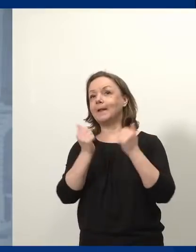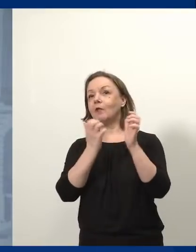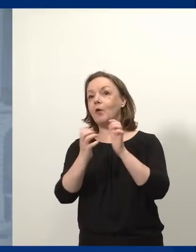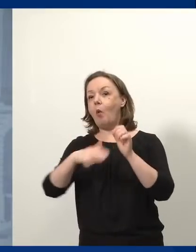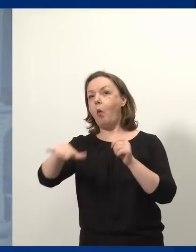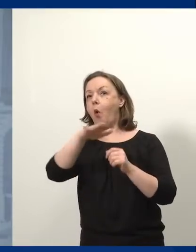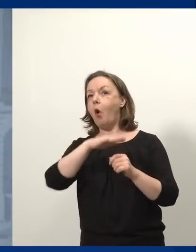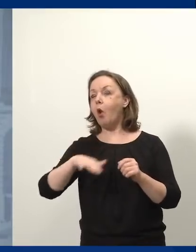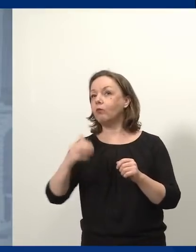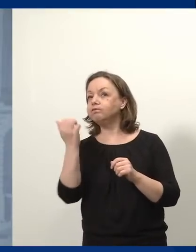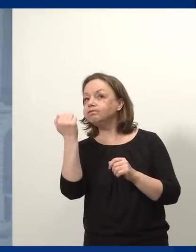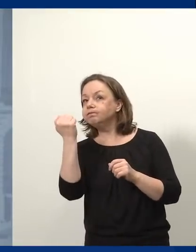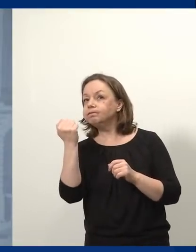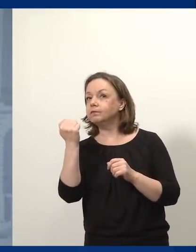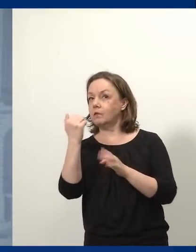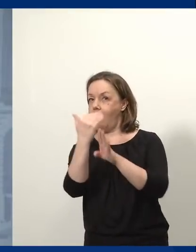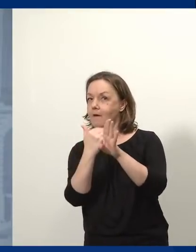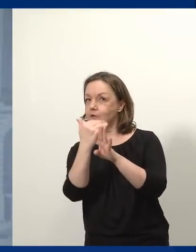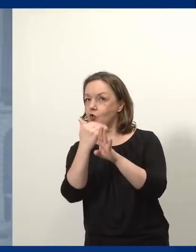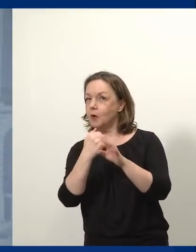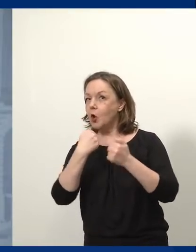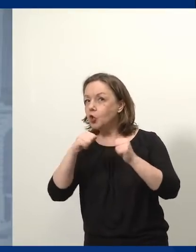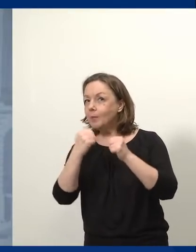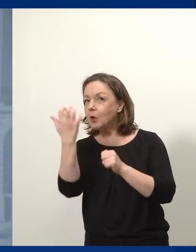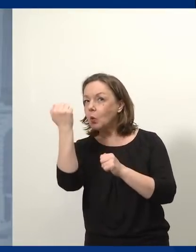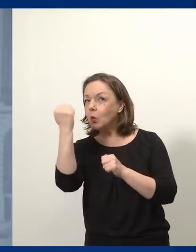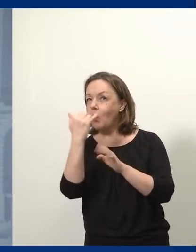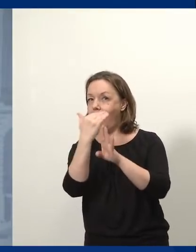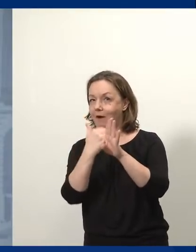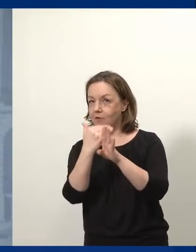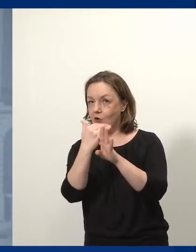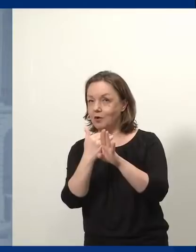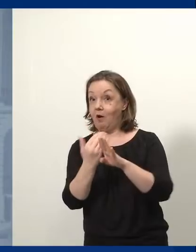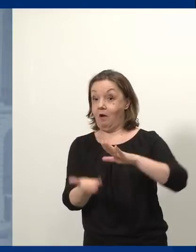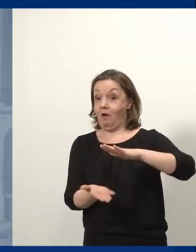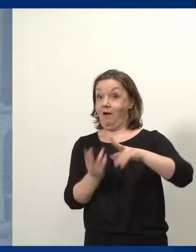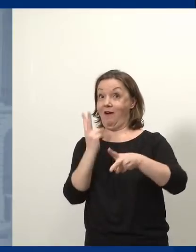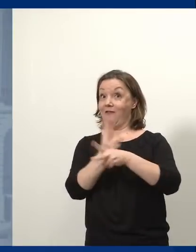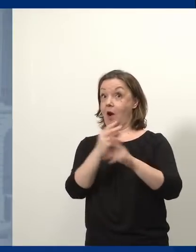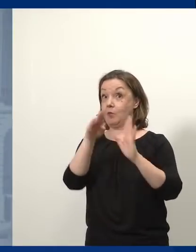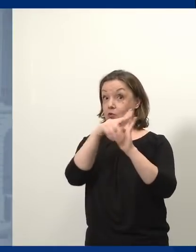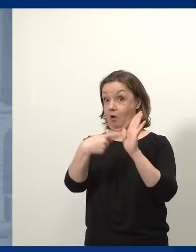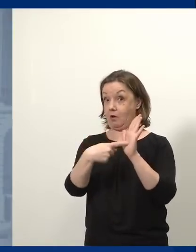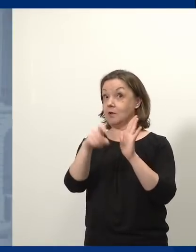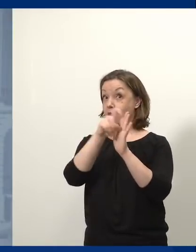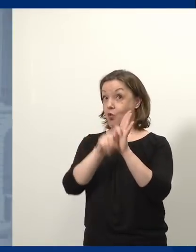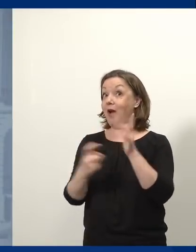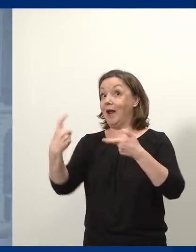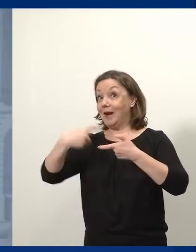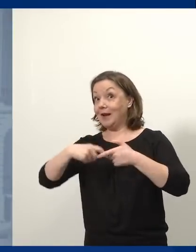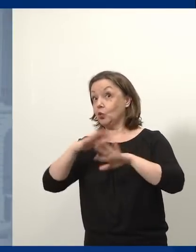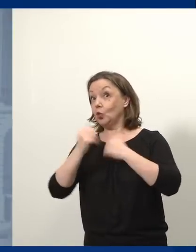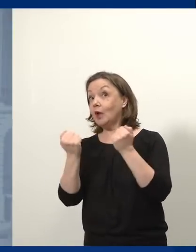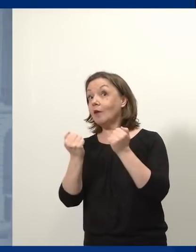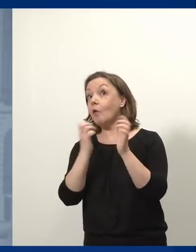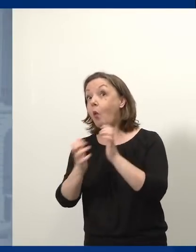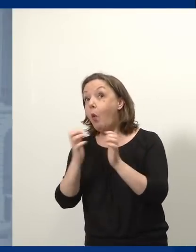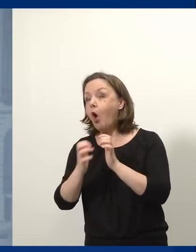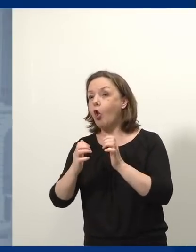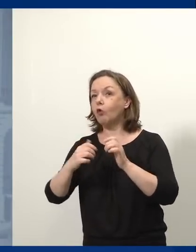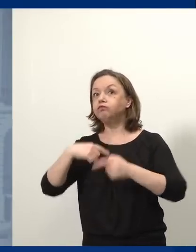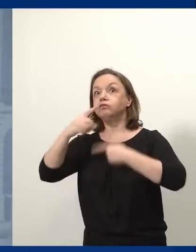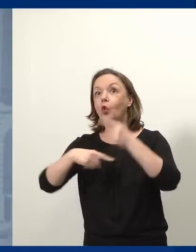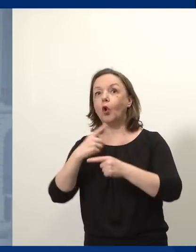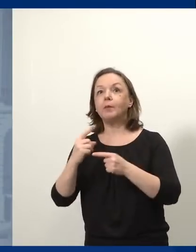terveydenhuollon kantokykyä ja toimintakykyä. Eli valmiuslaissa on myös pykäliä, jotka liittyvät terveydenhuollon kantokyvyn ja toimintakyvyn turvaamiseen.